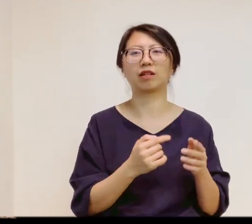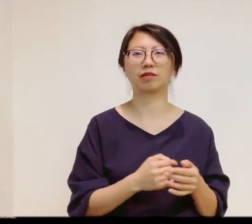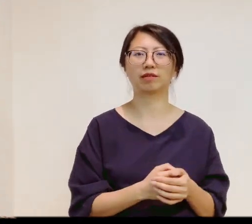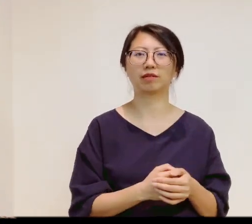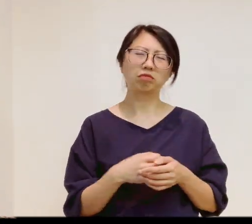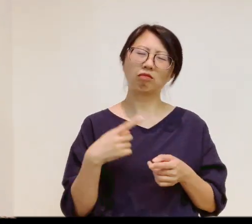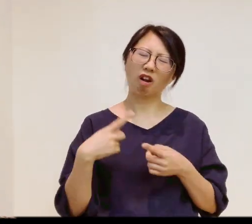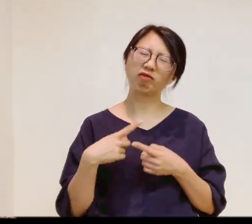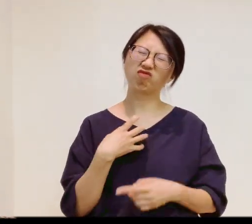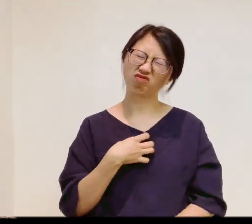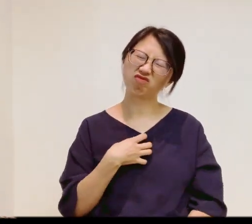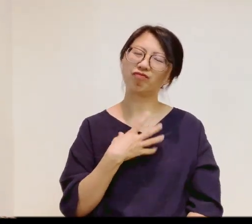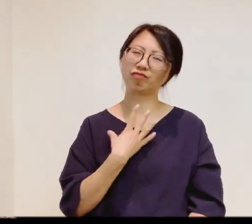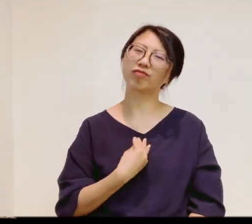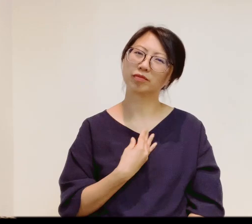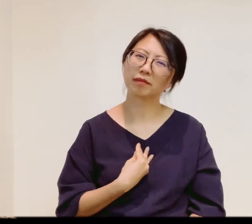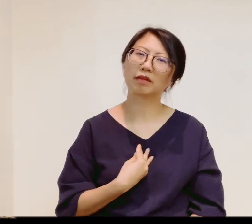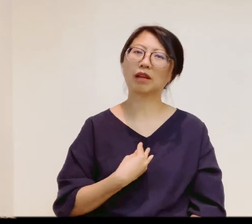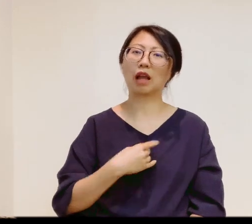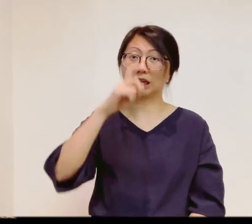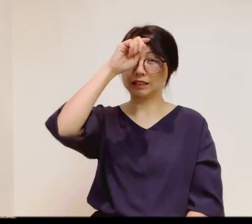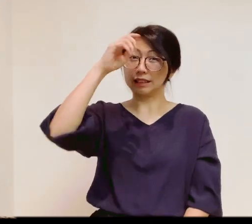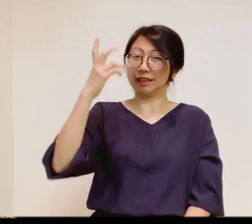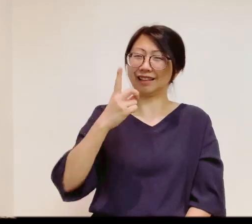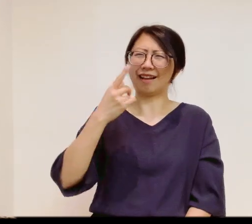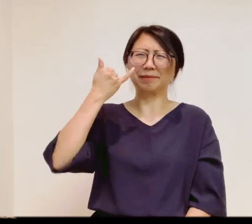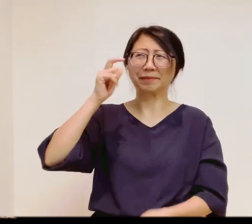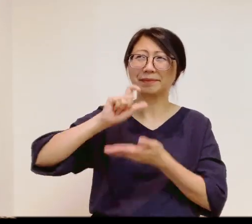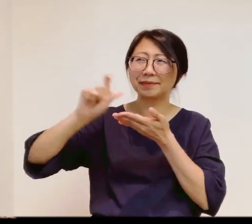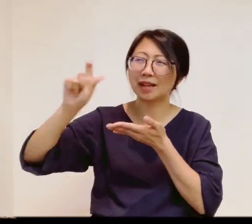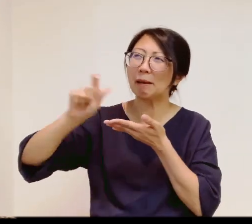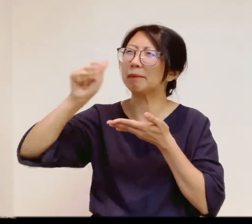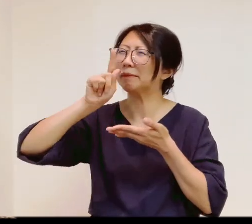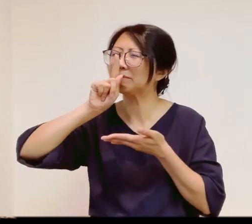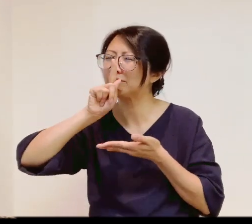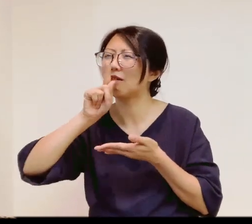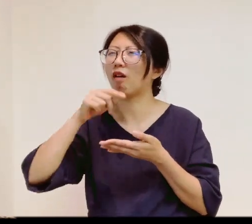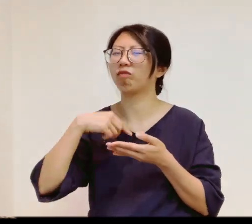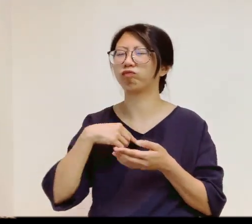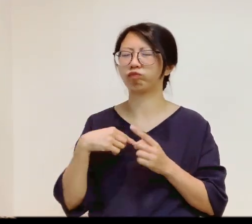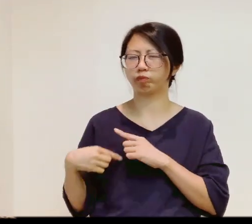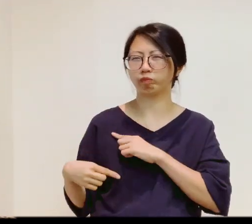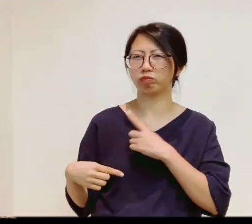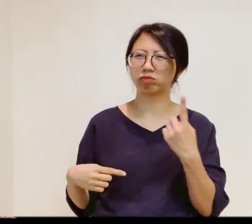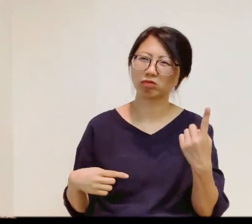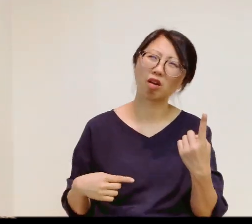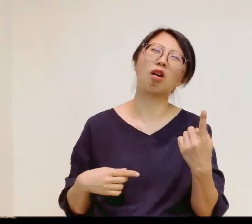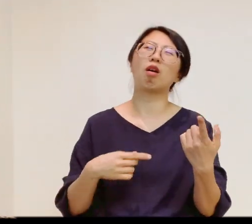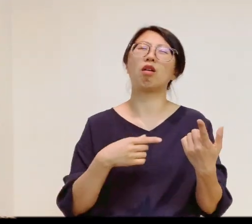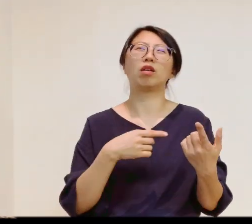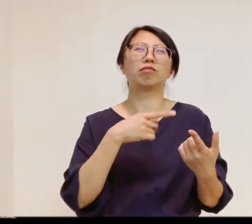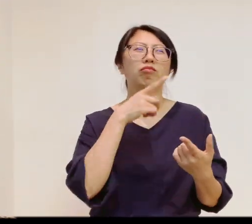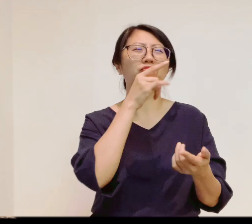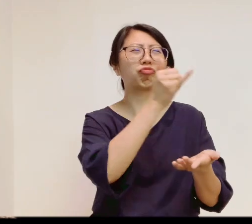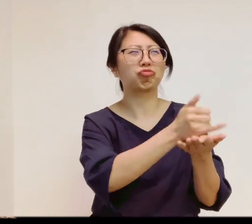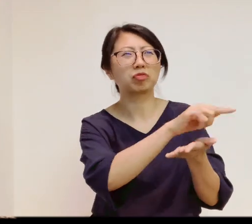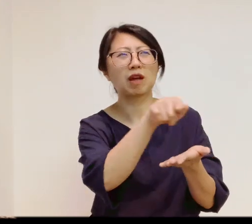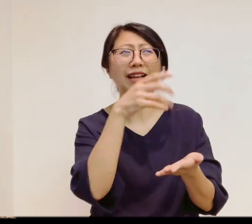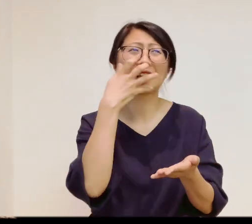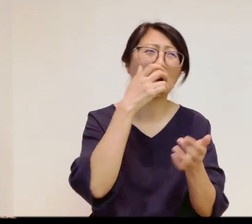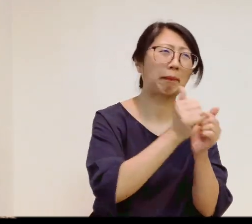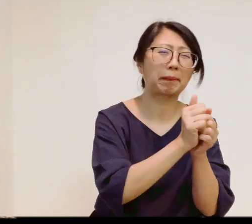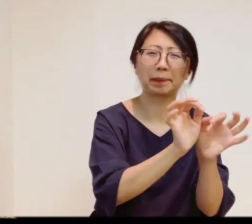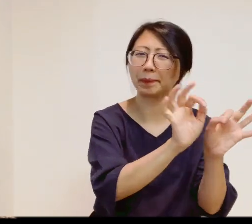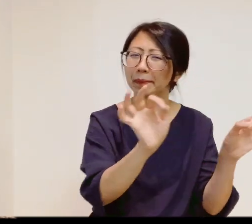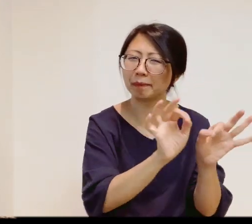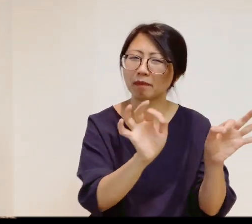仔嚟講咧，即係其實佢覺得好痛苦。佢仲記得咧喺書裏面講咧，佢有一次打電話翻到屋企裏邊咧，就掃即係覺得好孤